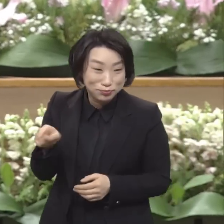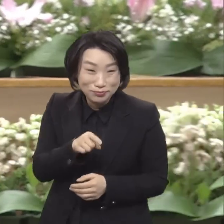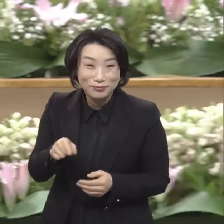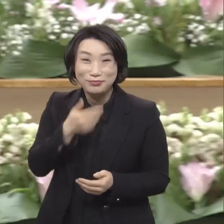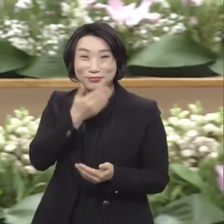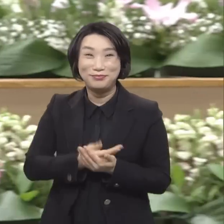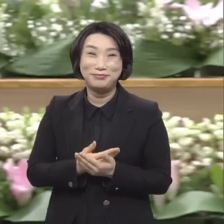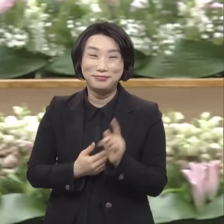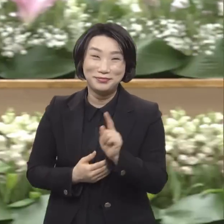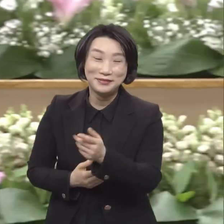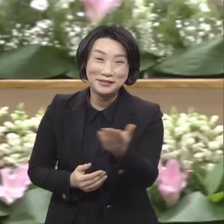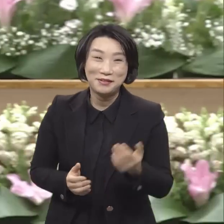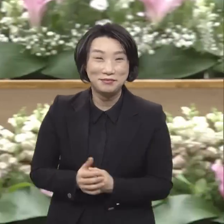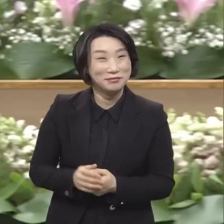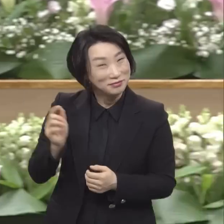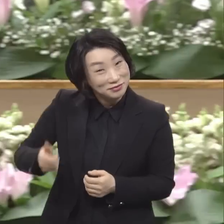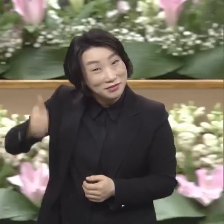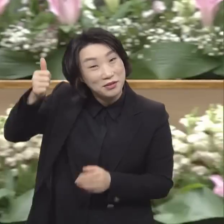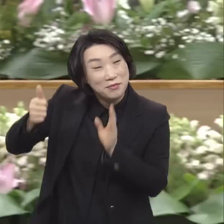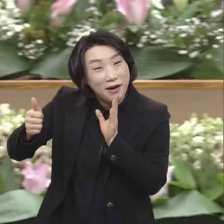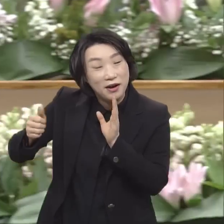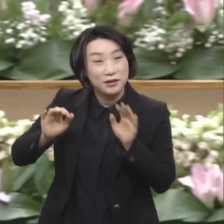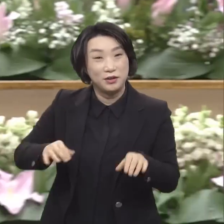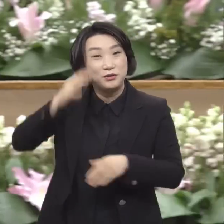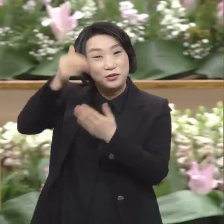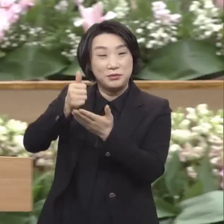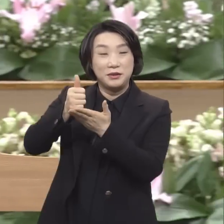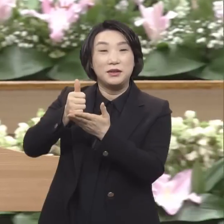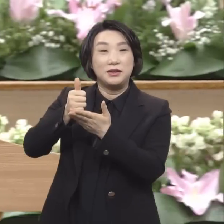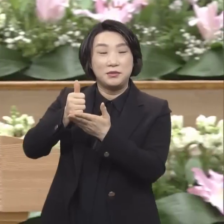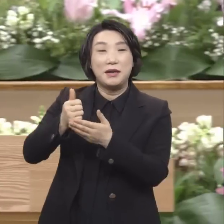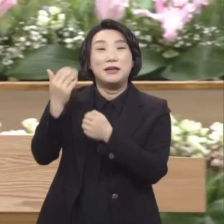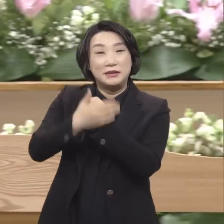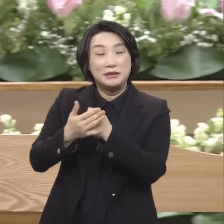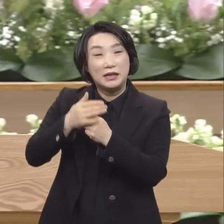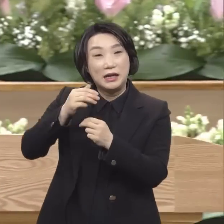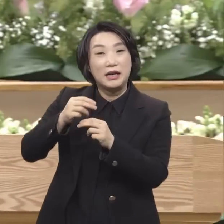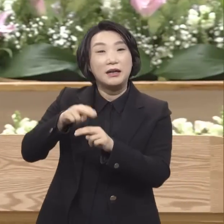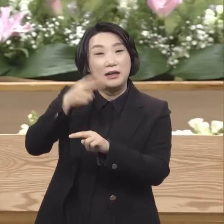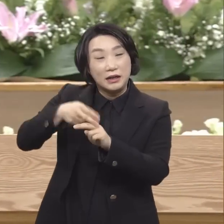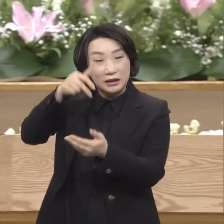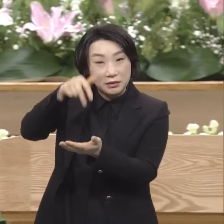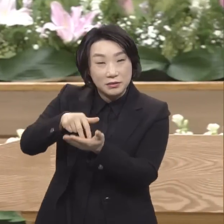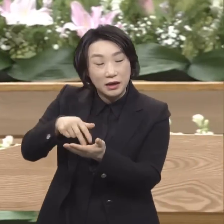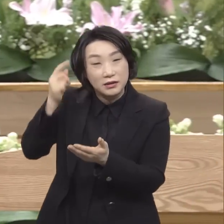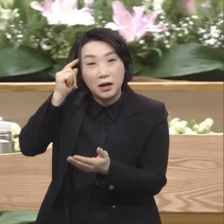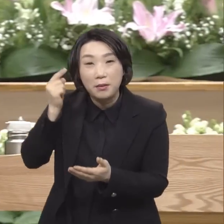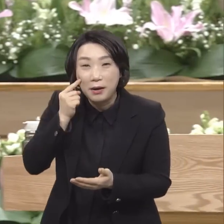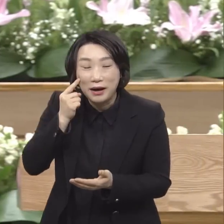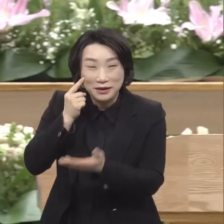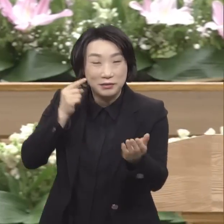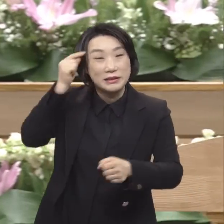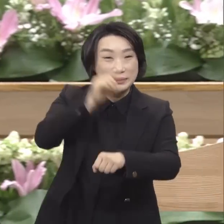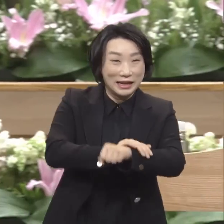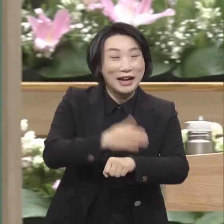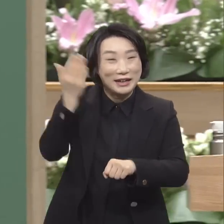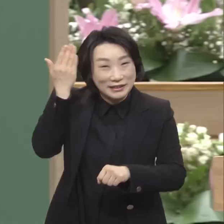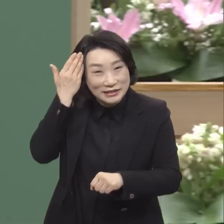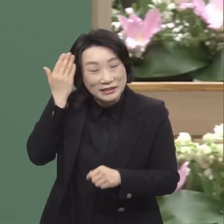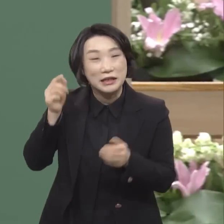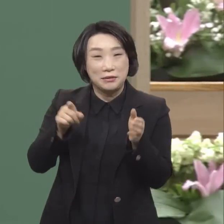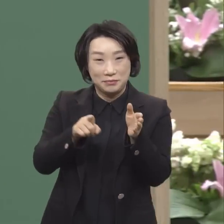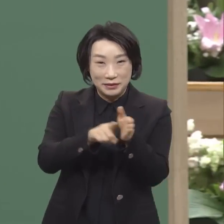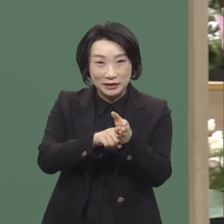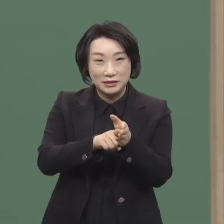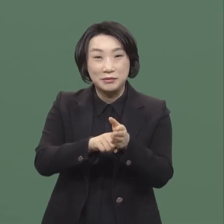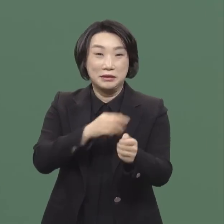자, 우리는 성령의 은사적 측면에서 바라볼 때 지혜의 은사, 지식의 은사,